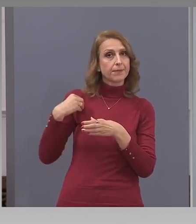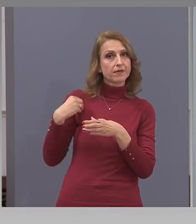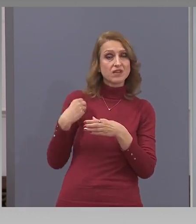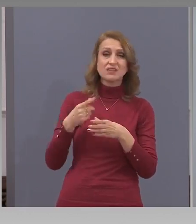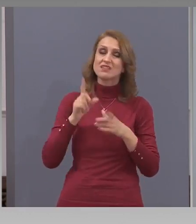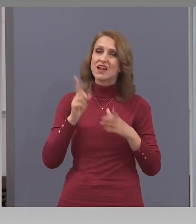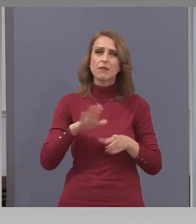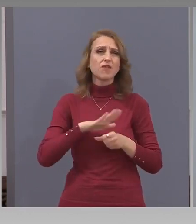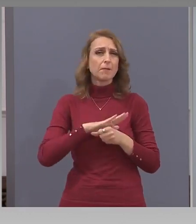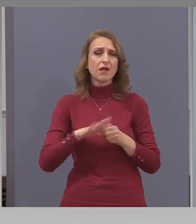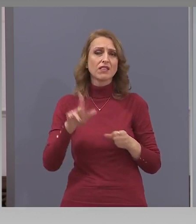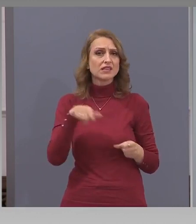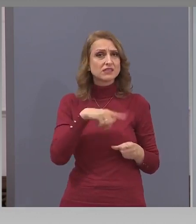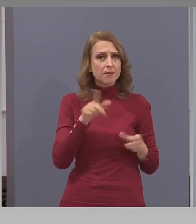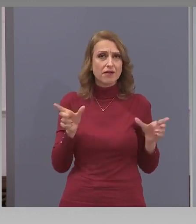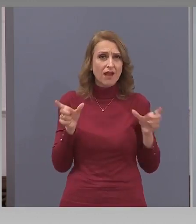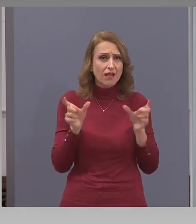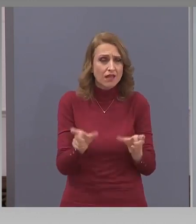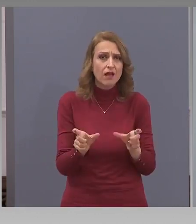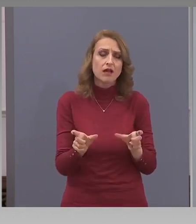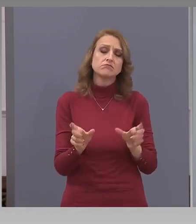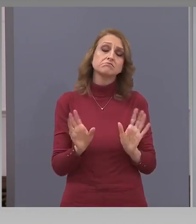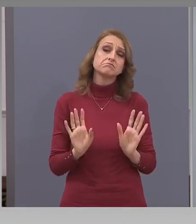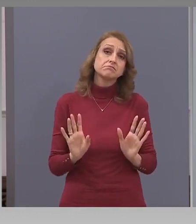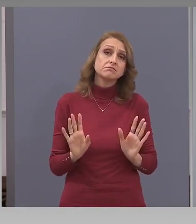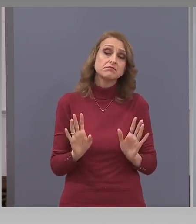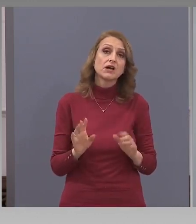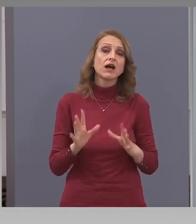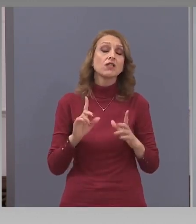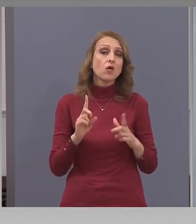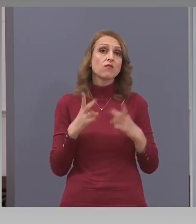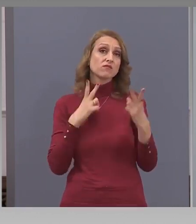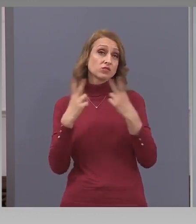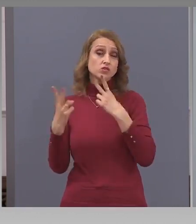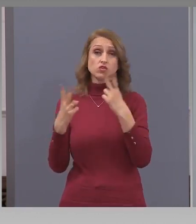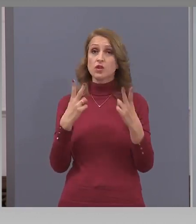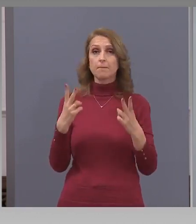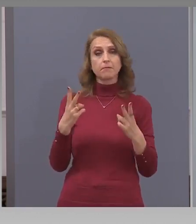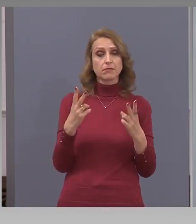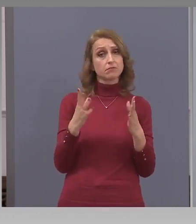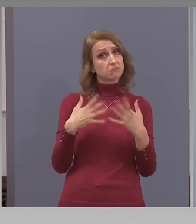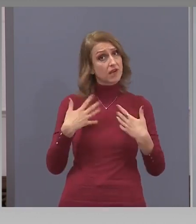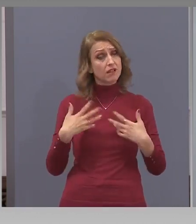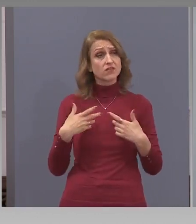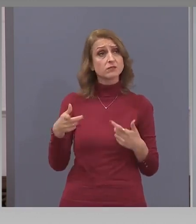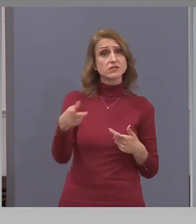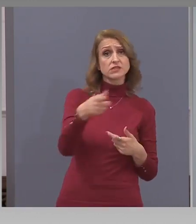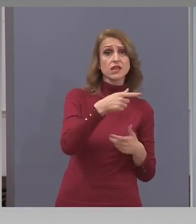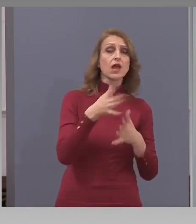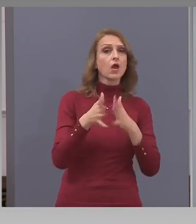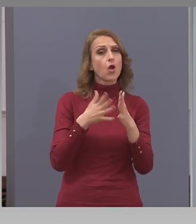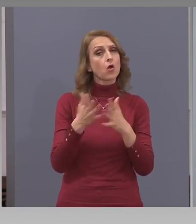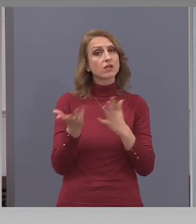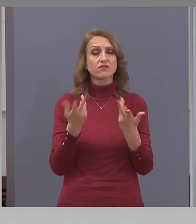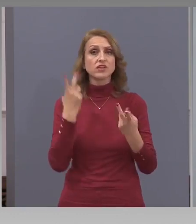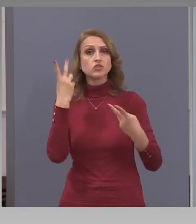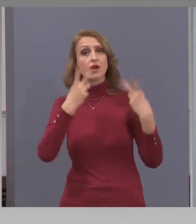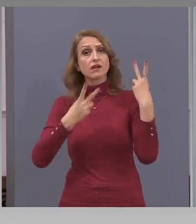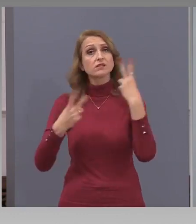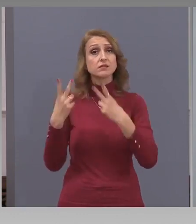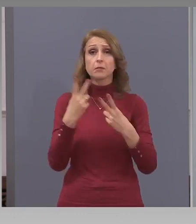изключение, разбира се, но огромната част от хората вече разбират, а между другото международният